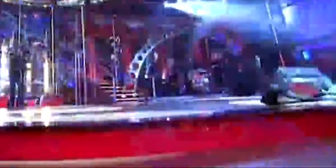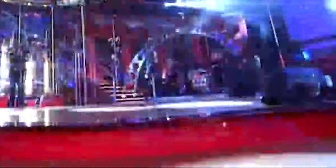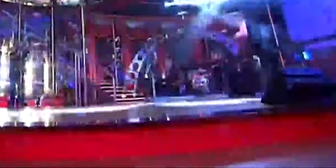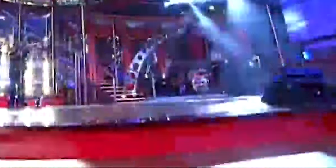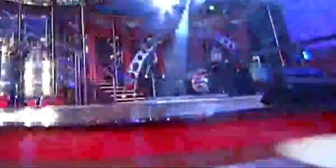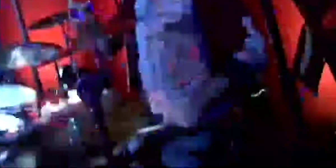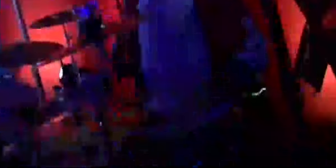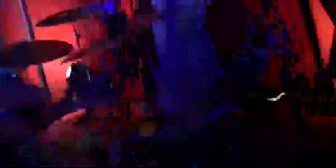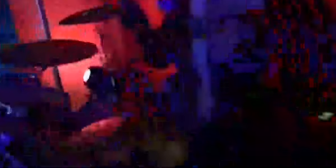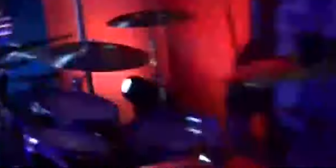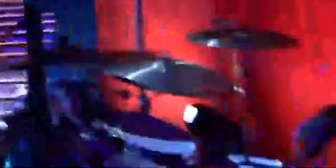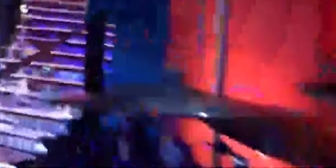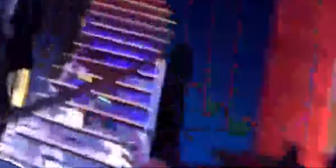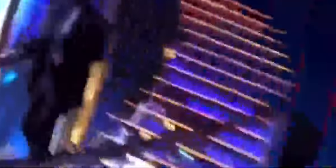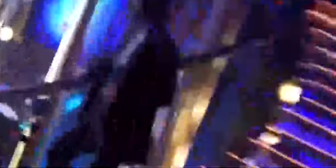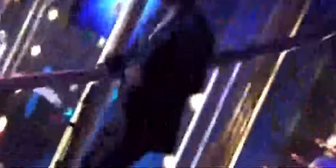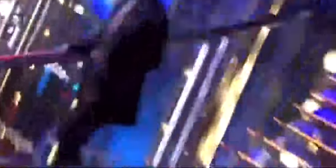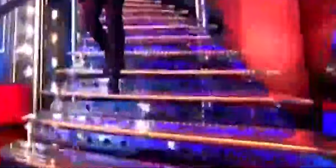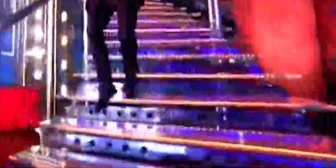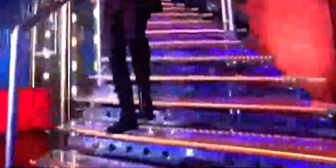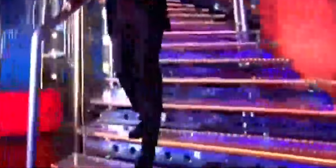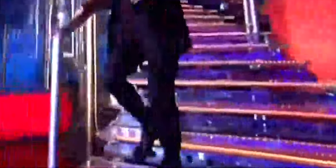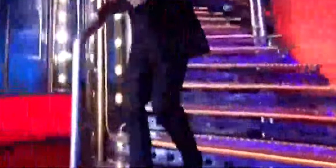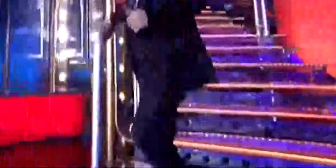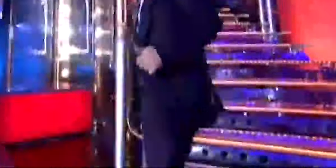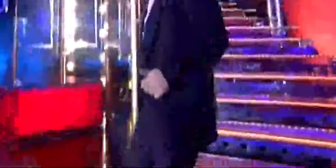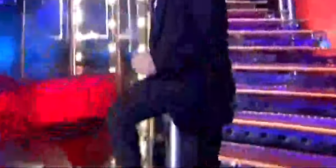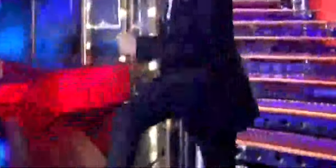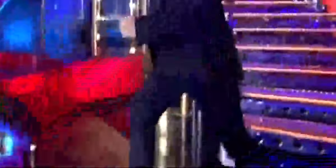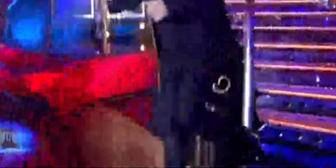kralı Okan Bayülgen.